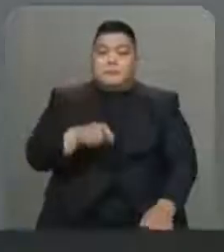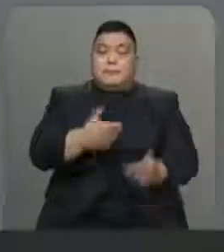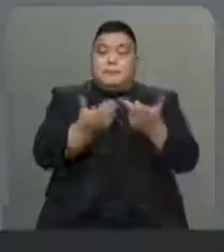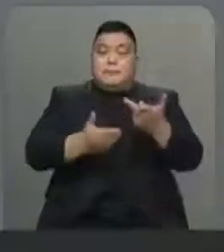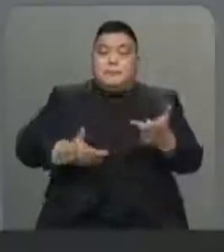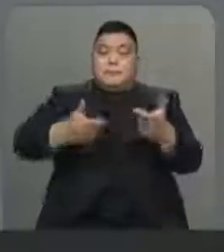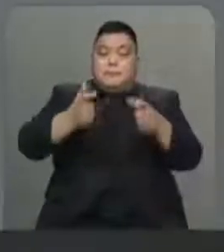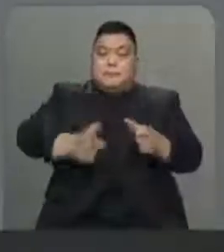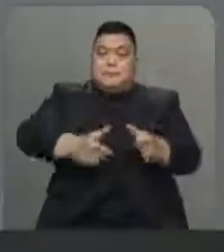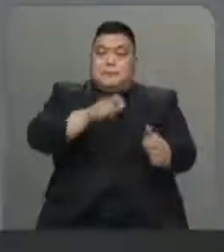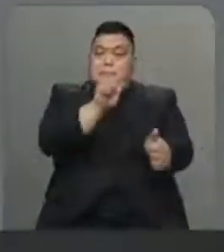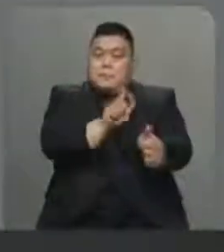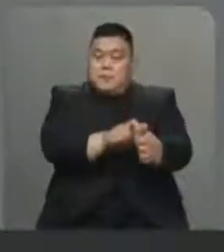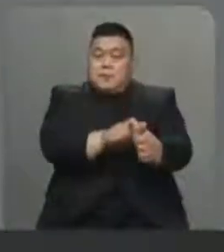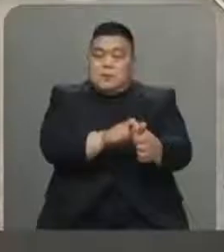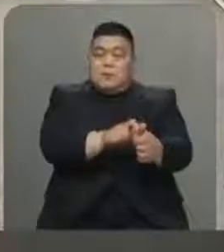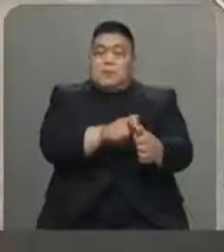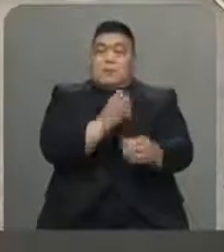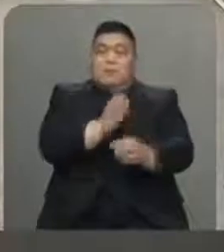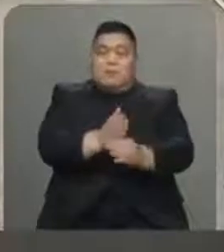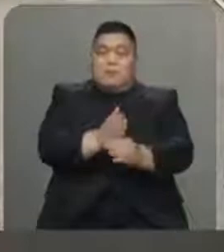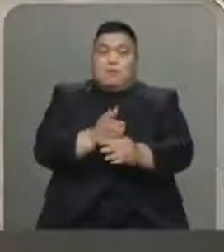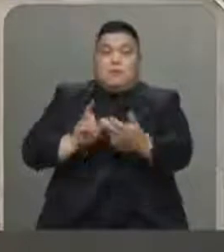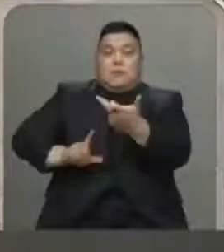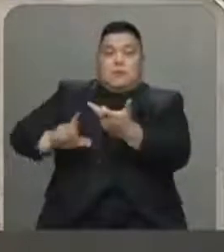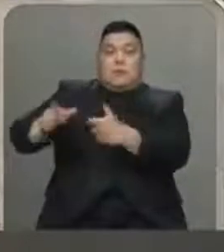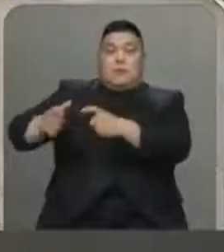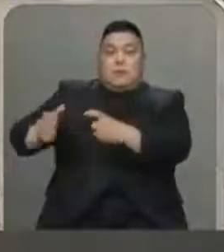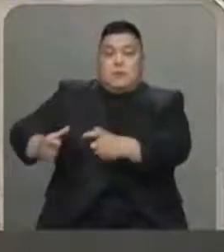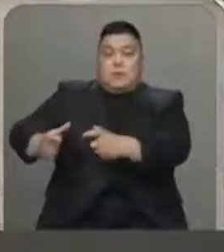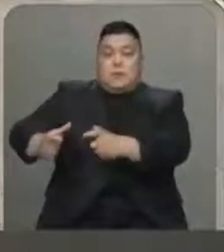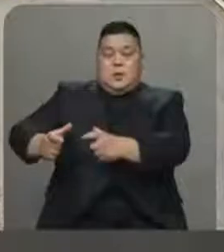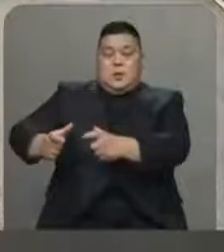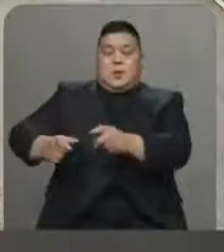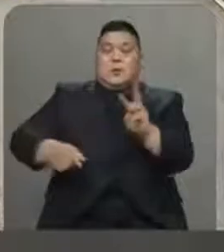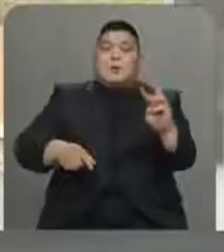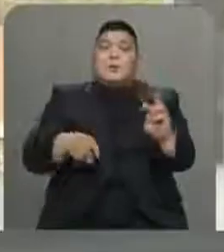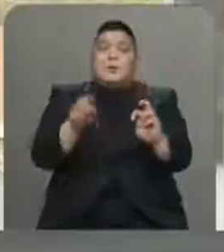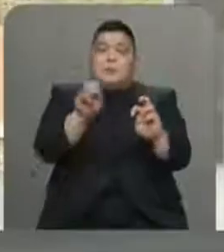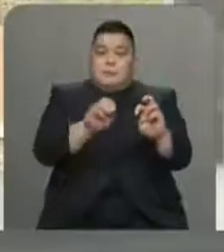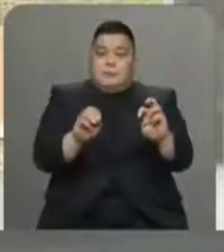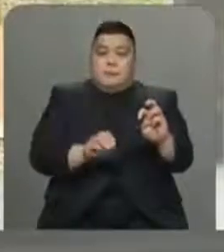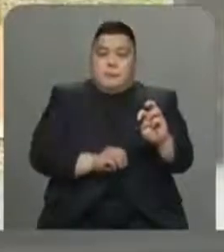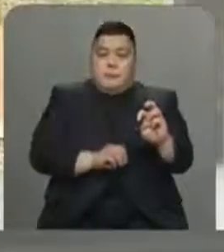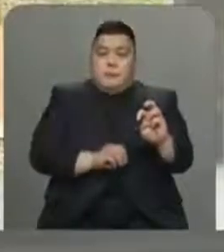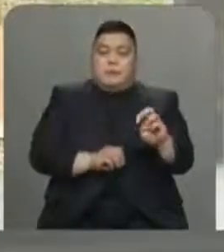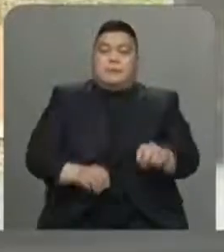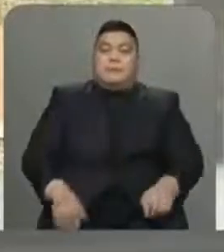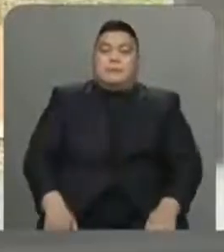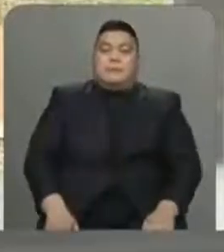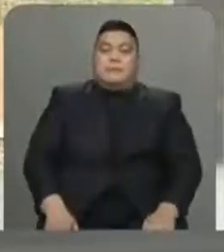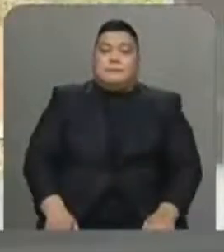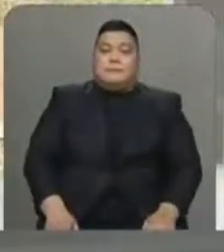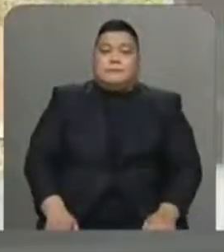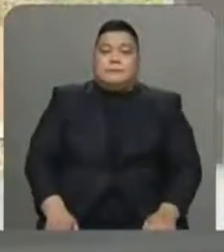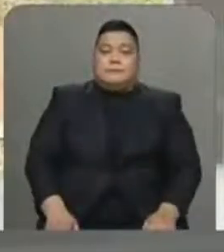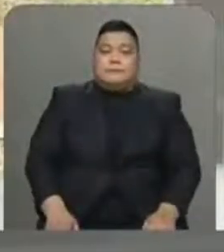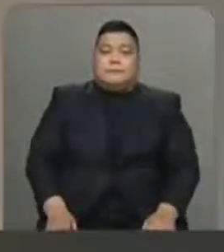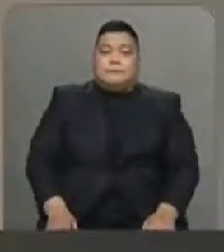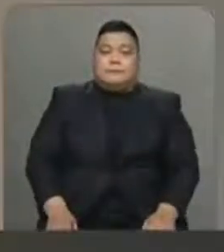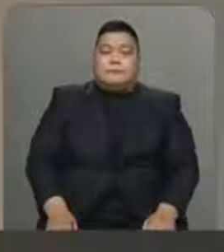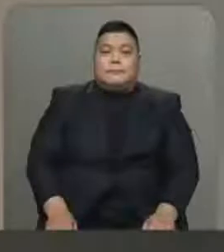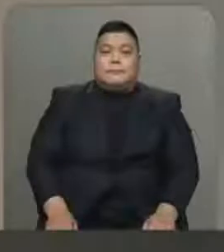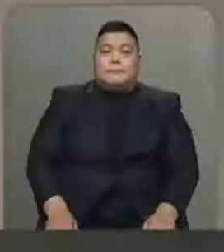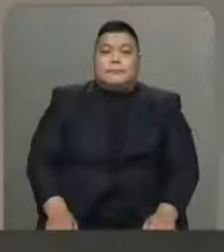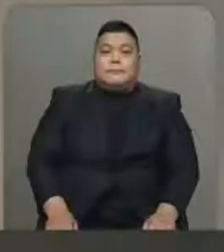확진자 가운데 동해안과 태백, 정선 등 영동 지역의 확진자 비율이 30%대를 나타내고 있는 점도 주목할